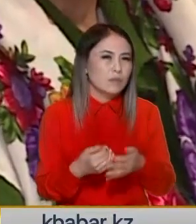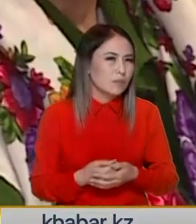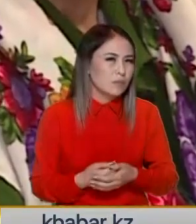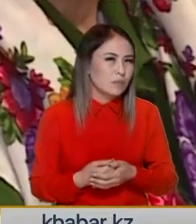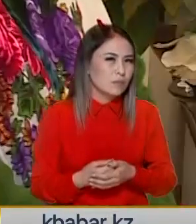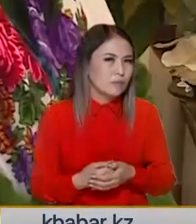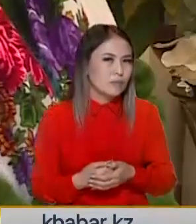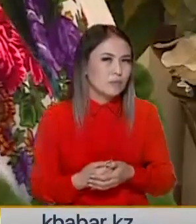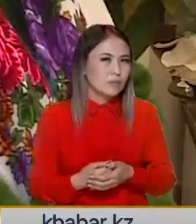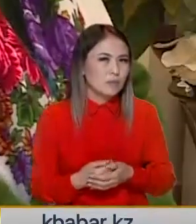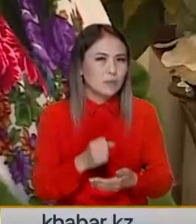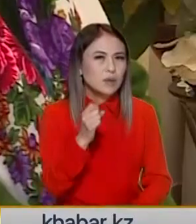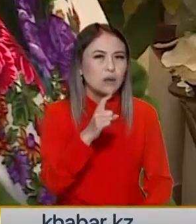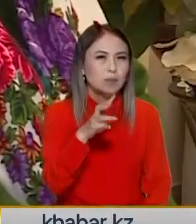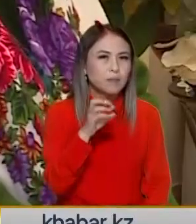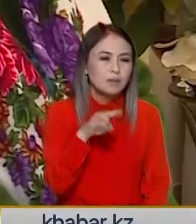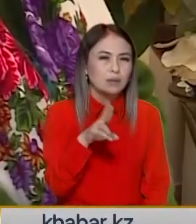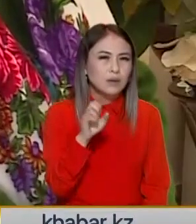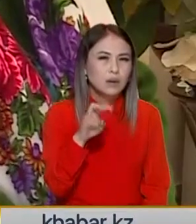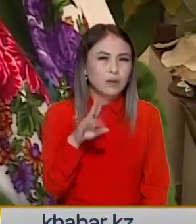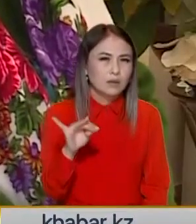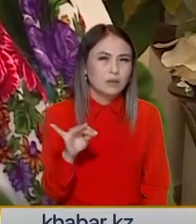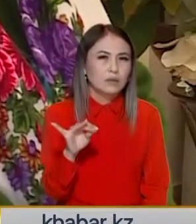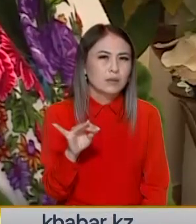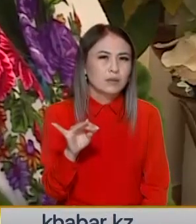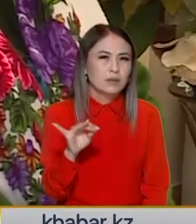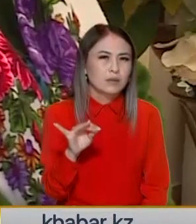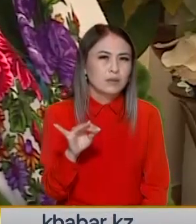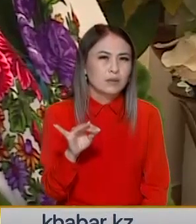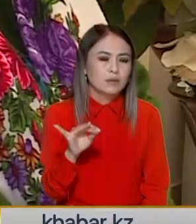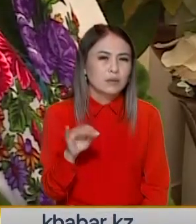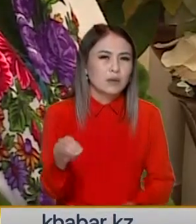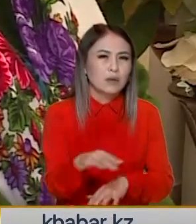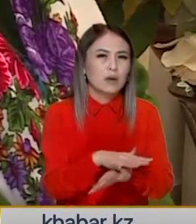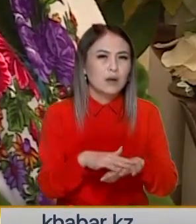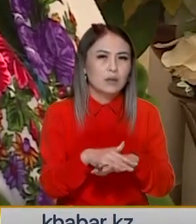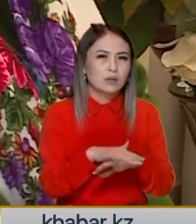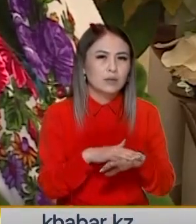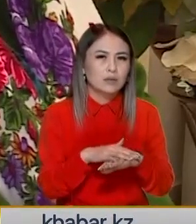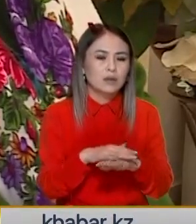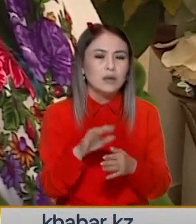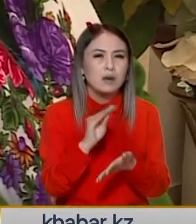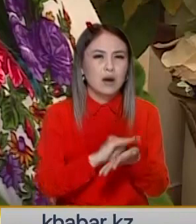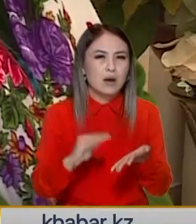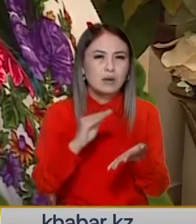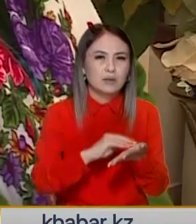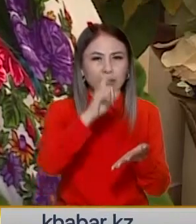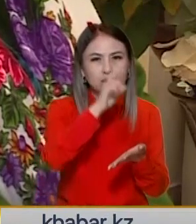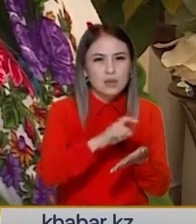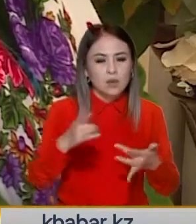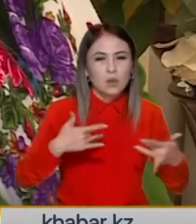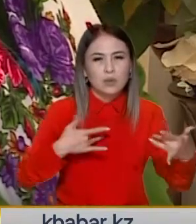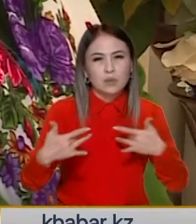Қади, Ахмет Қан, Әбі Хайып, көрнекті халықтың ақындары, өнерпаздар